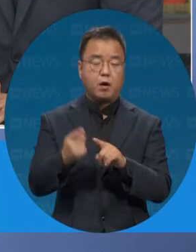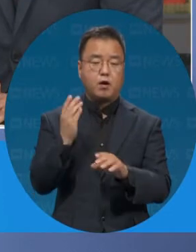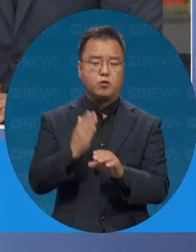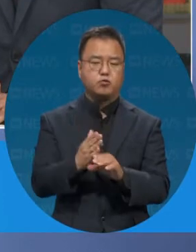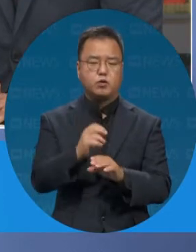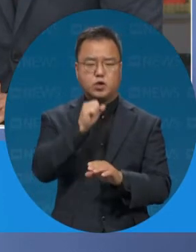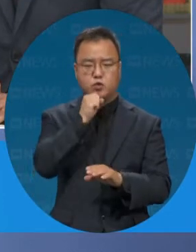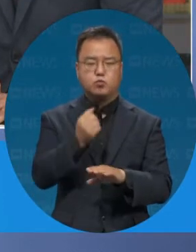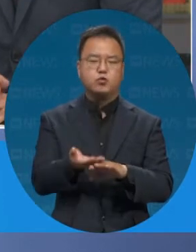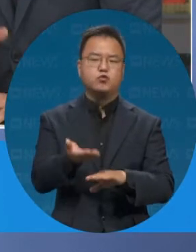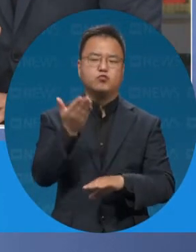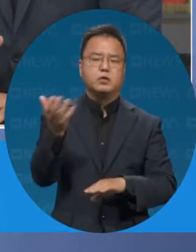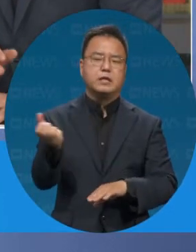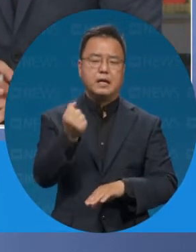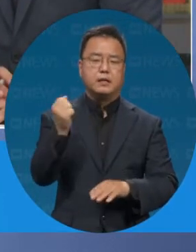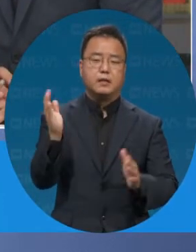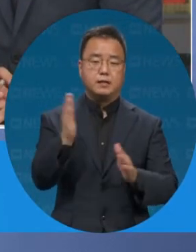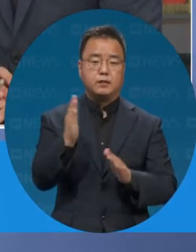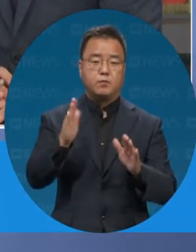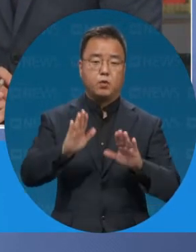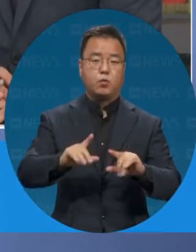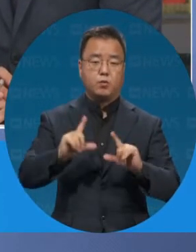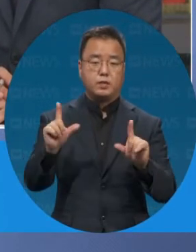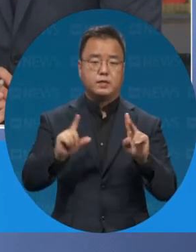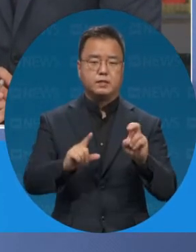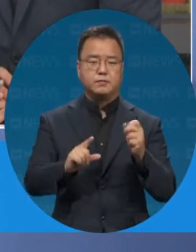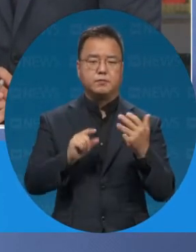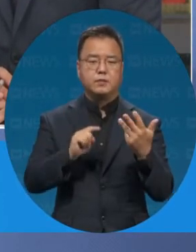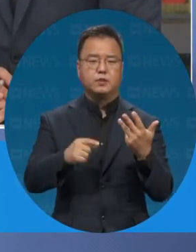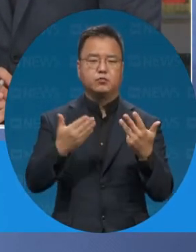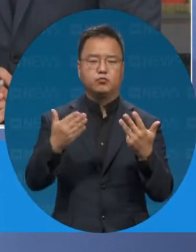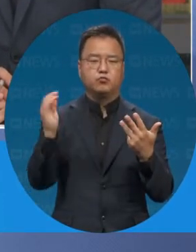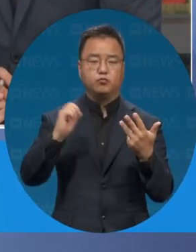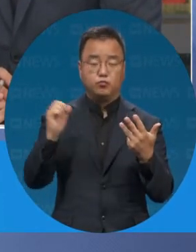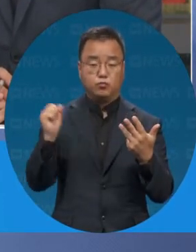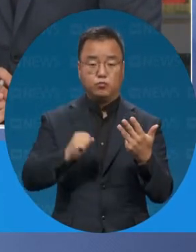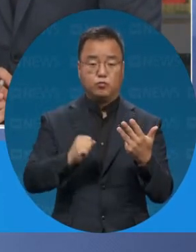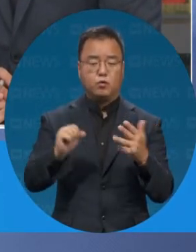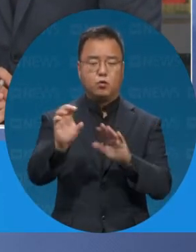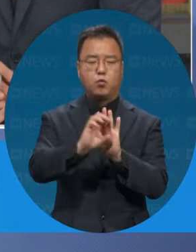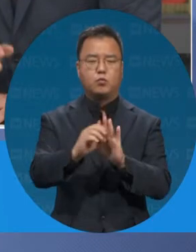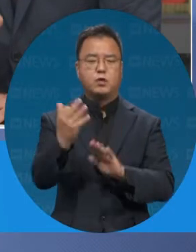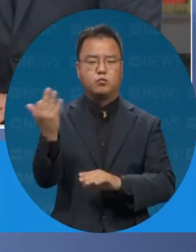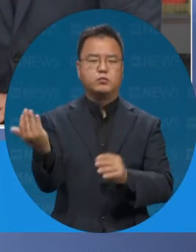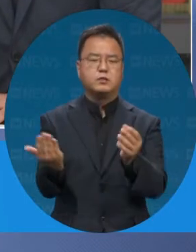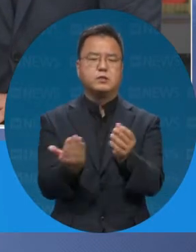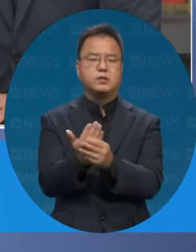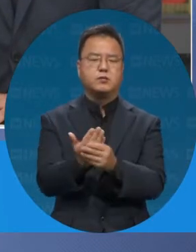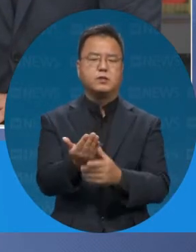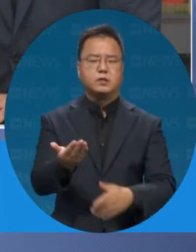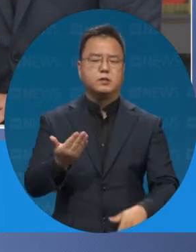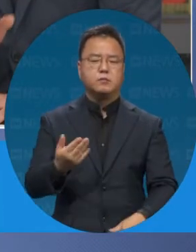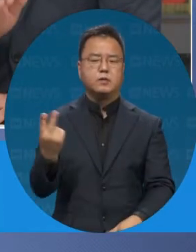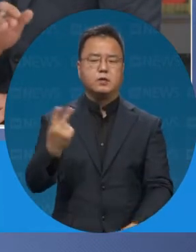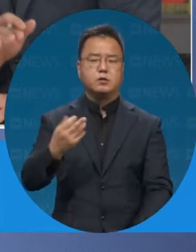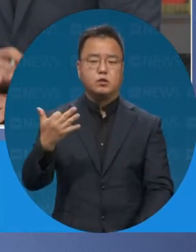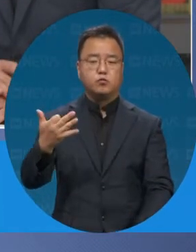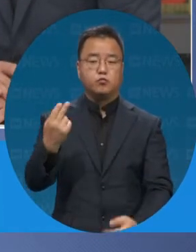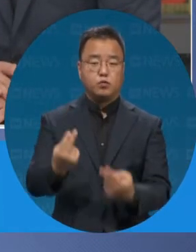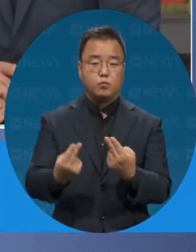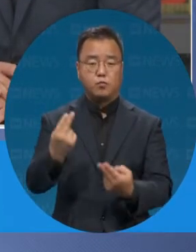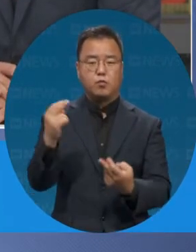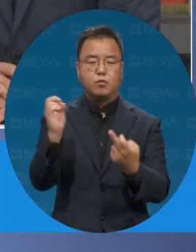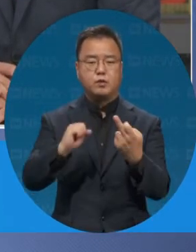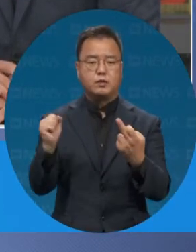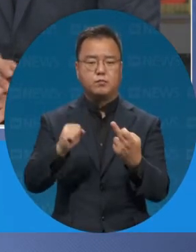등급을 받은 학생의 비율은 올해 28.9% 였는데요 코론 알구 가 터지기 전인 지난 2019년 보다 무려 12%